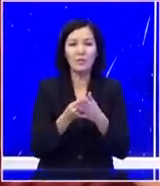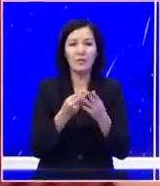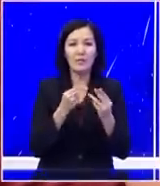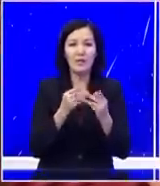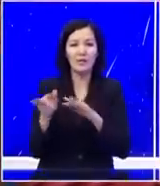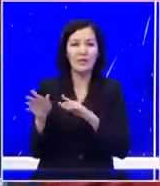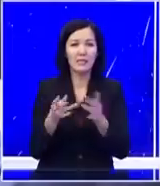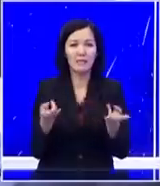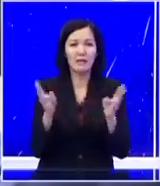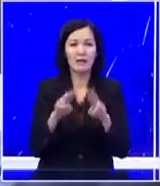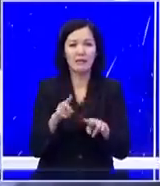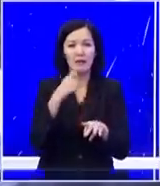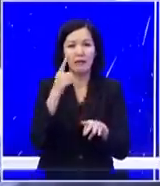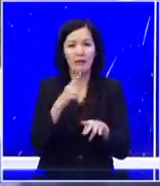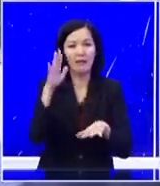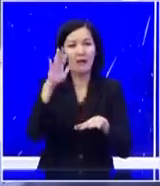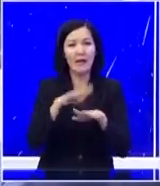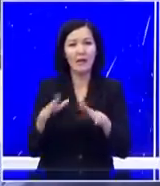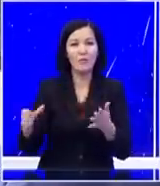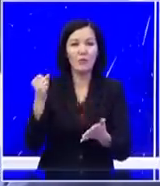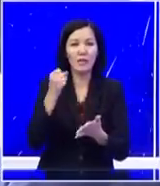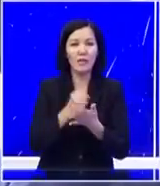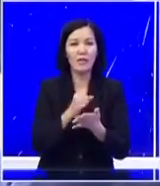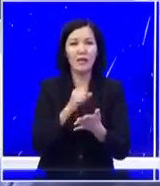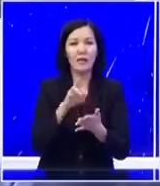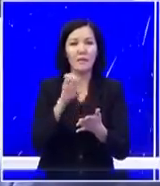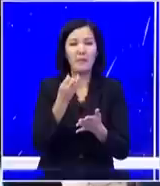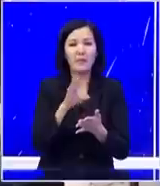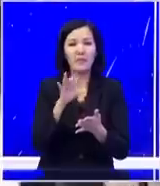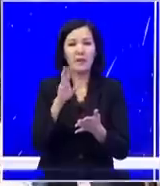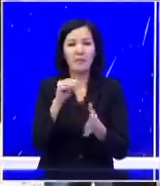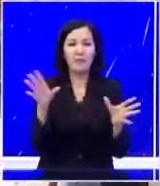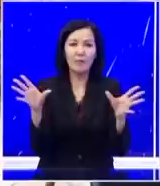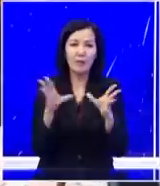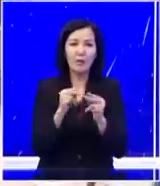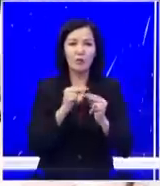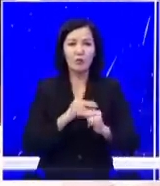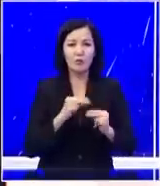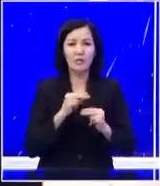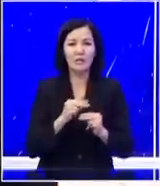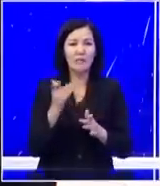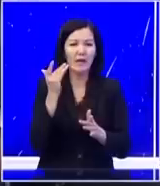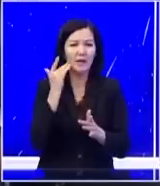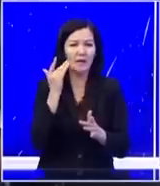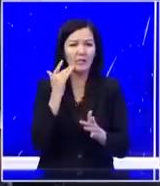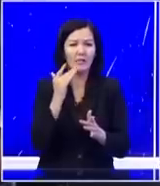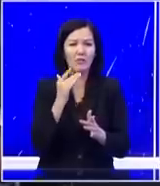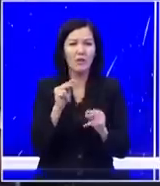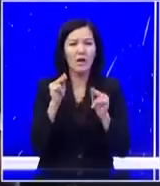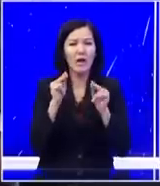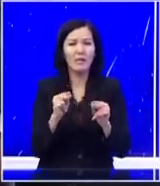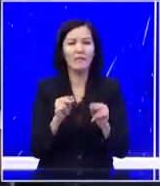қалдырған тілге тиек етті. Әкім болып тағайындалғалы Бейсен Абайұлымен қоян-қолтық жұмыс жасағаным, қашанда